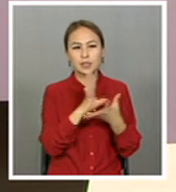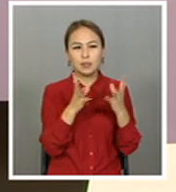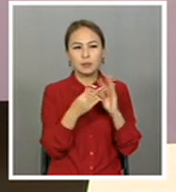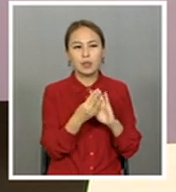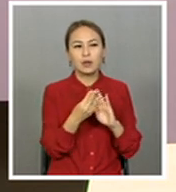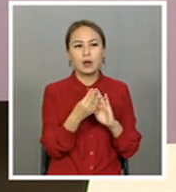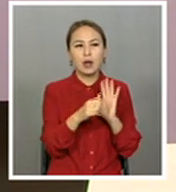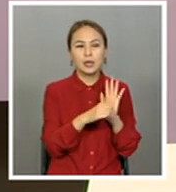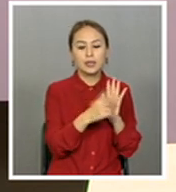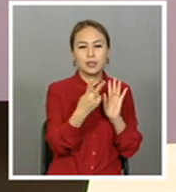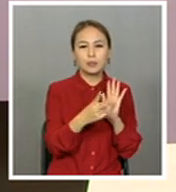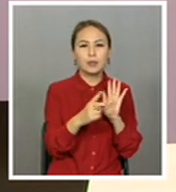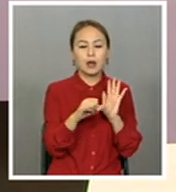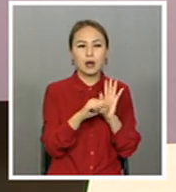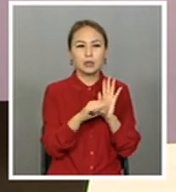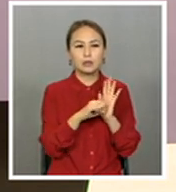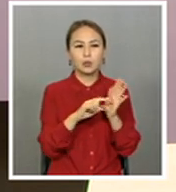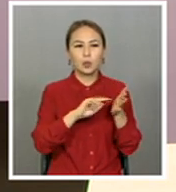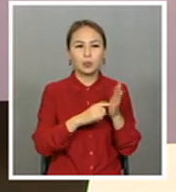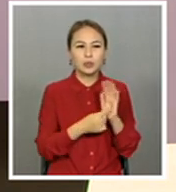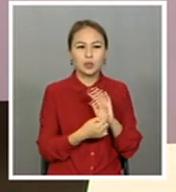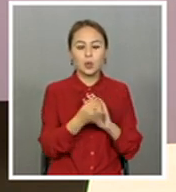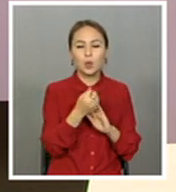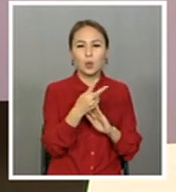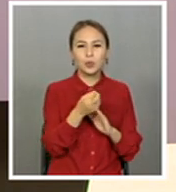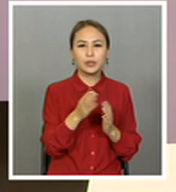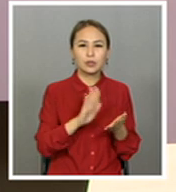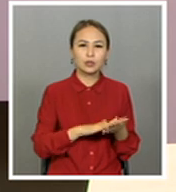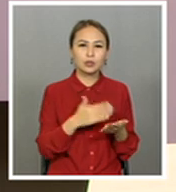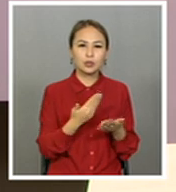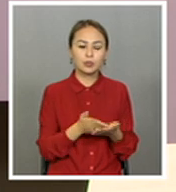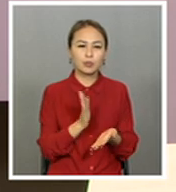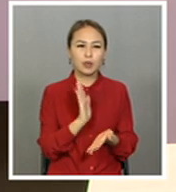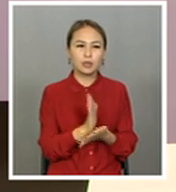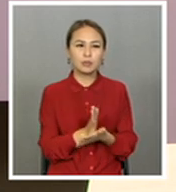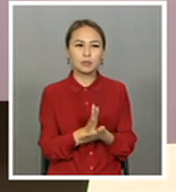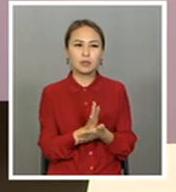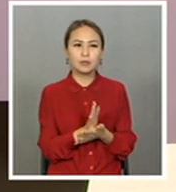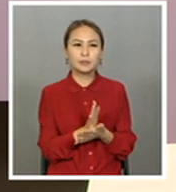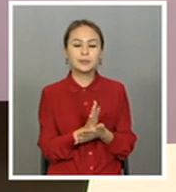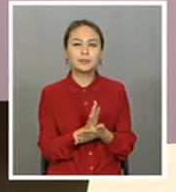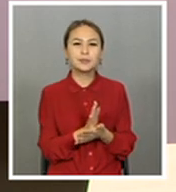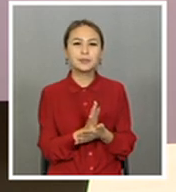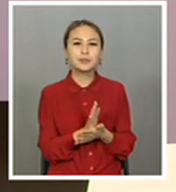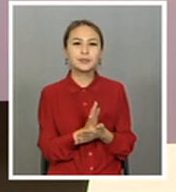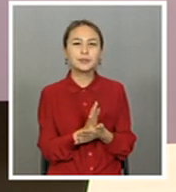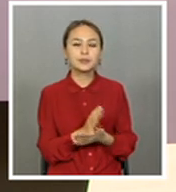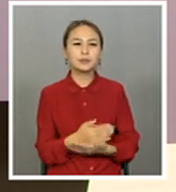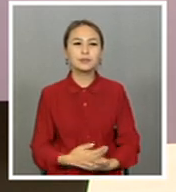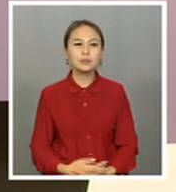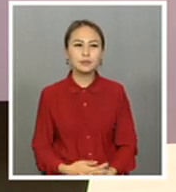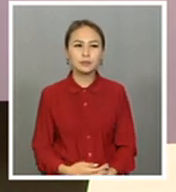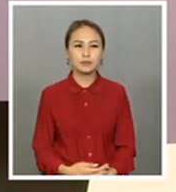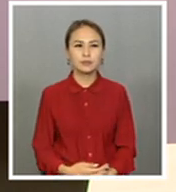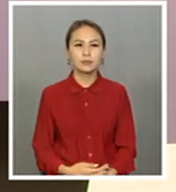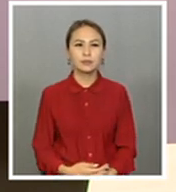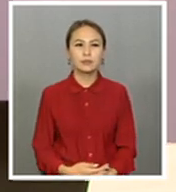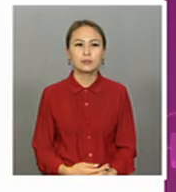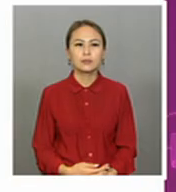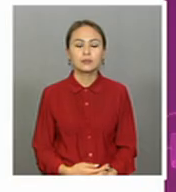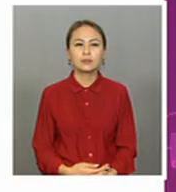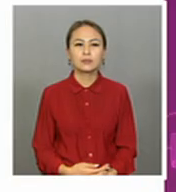мен 6-ның көбейтіндісін анықтау нәтижесінде 6 минутта 12 құймақ пісіретінін